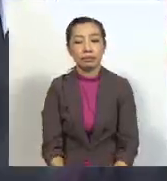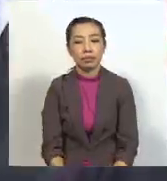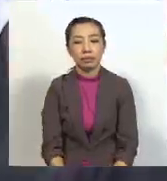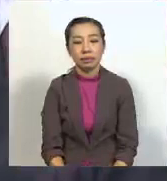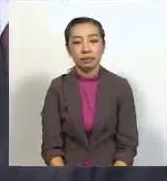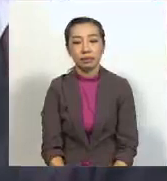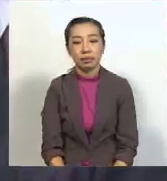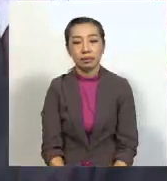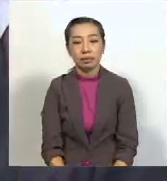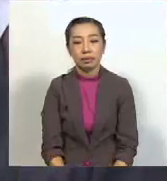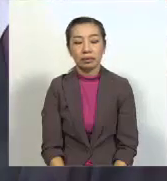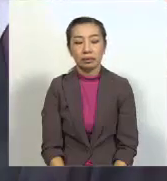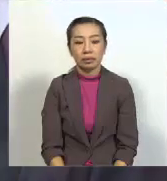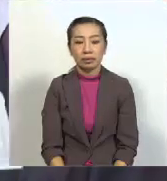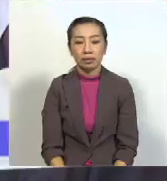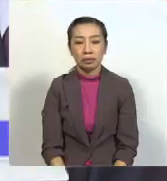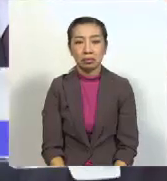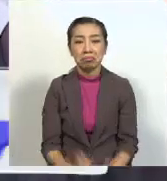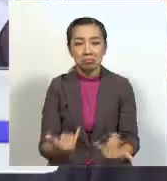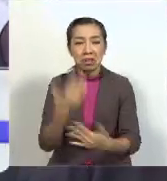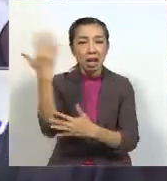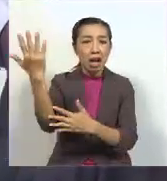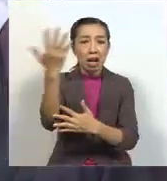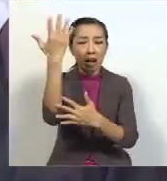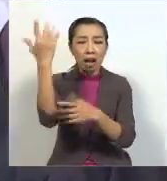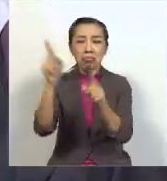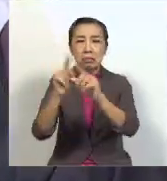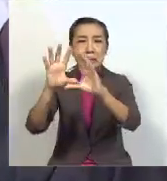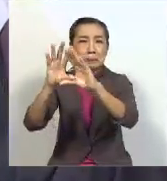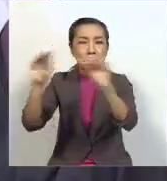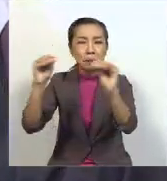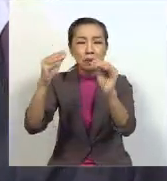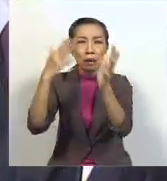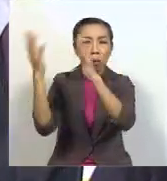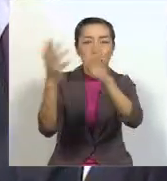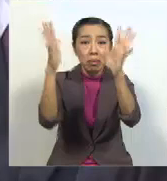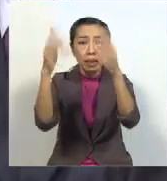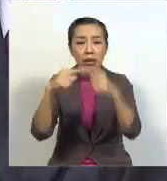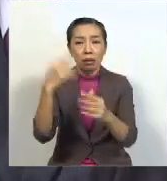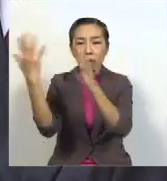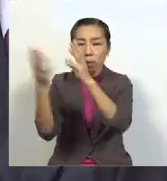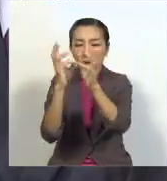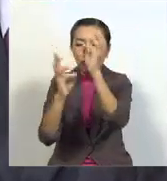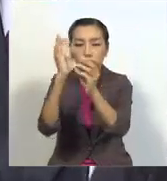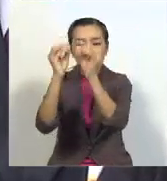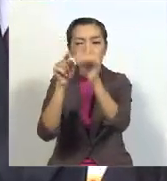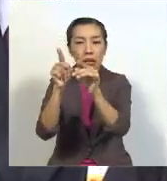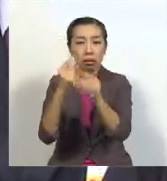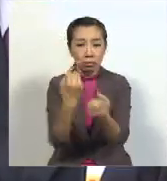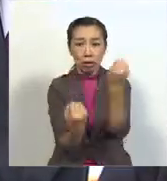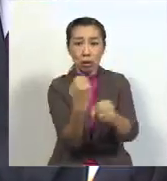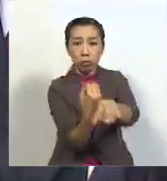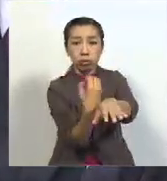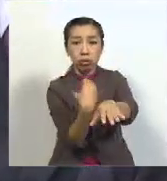มันขึ้นอยู่กับอากาศนี่แหละอากาศมันนิ่งมันก็สะสมไงเพราะมันเราใช้รถที่นั่นใช่ไหมวันนั้นก็ไปดูเมื่อวานนะครับ